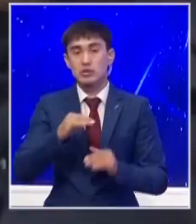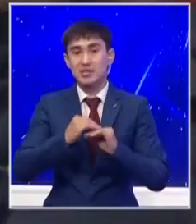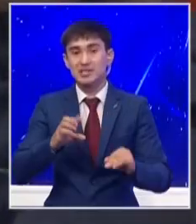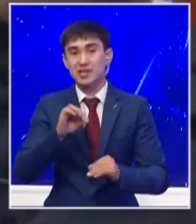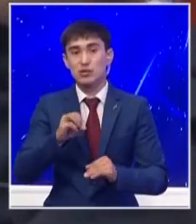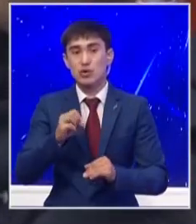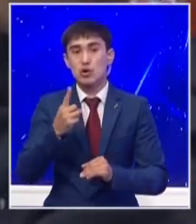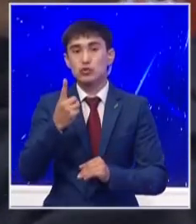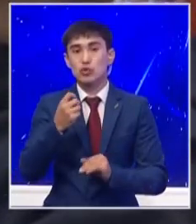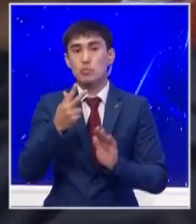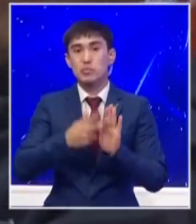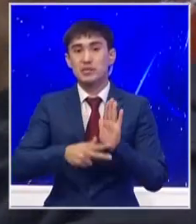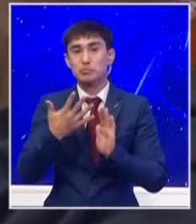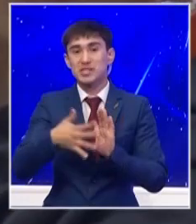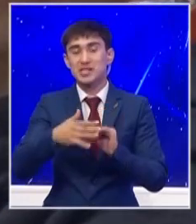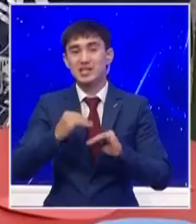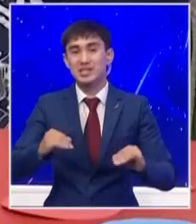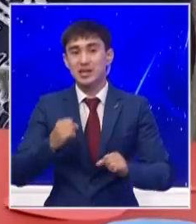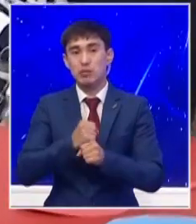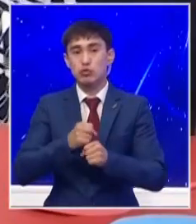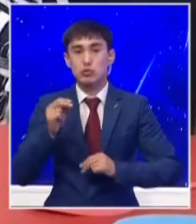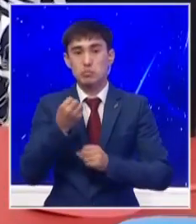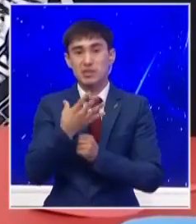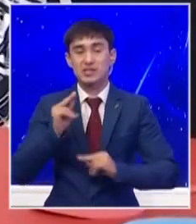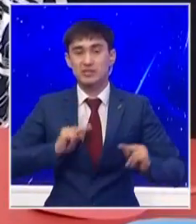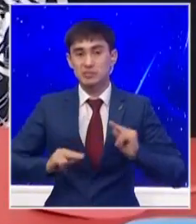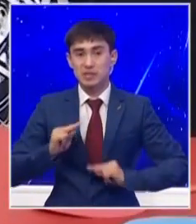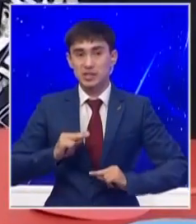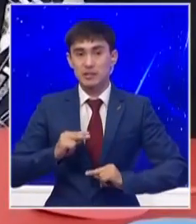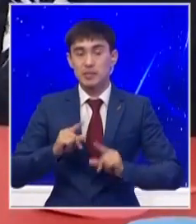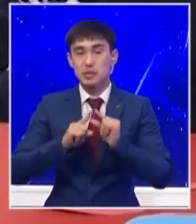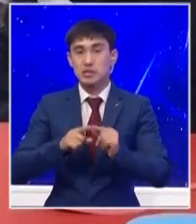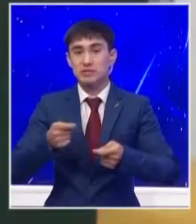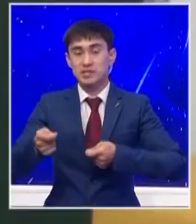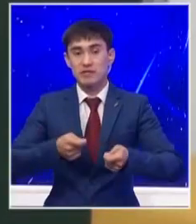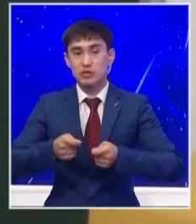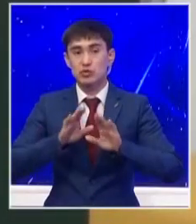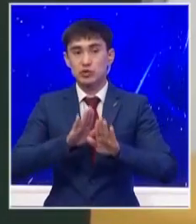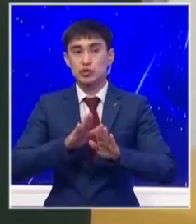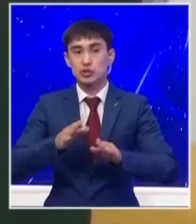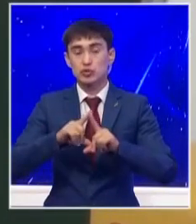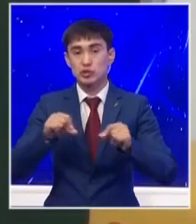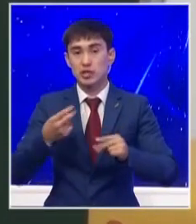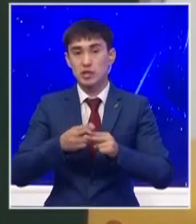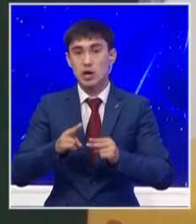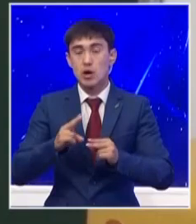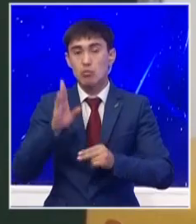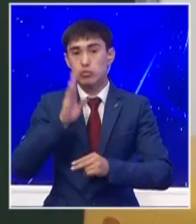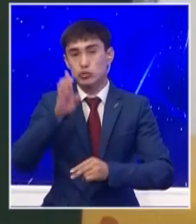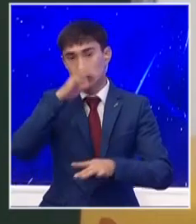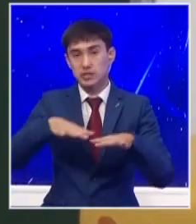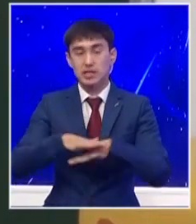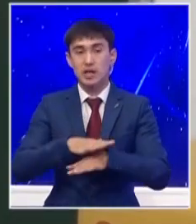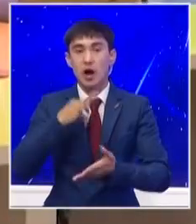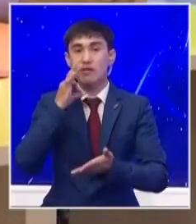воспитываются 150 детей. Для них работают 15 педагогов-воспитателей. По словам заведующей учреждения, ребенок – это будущее страны.